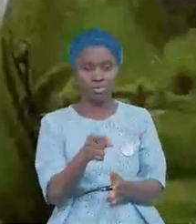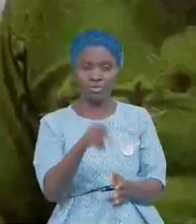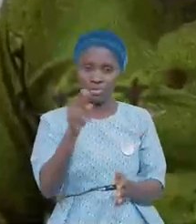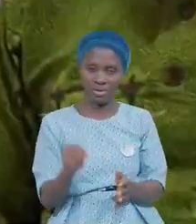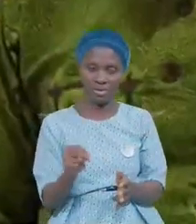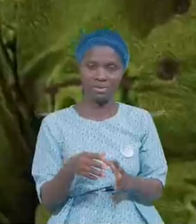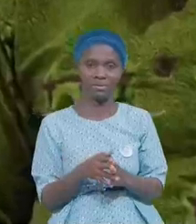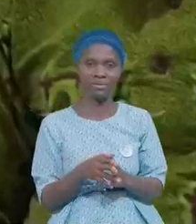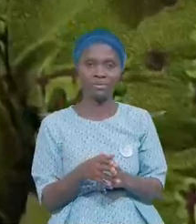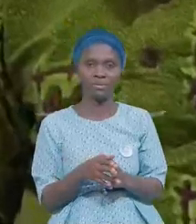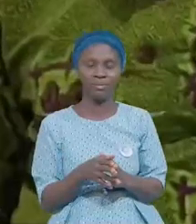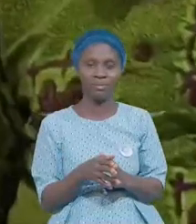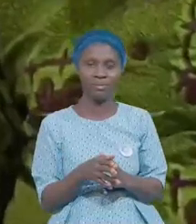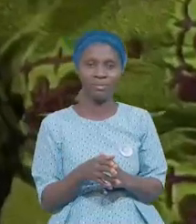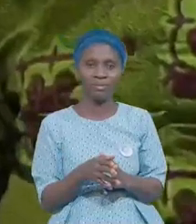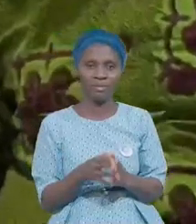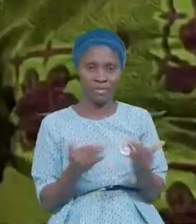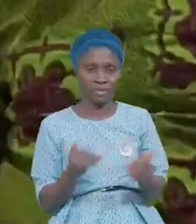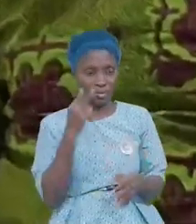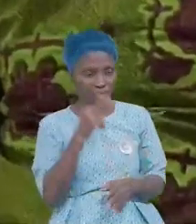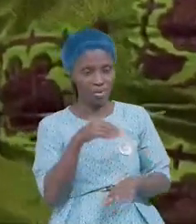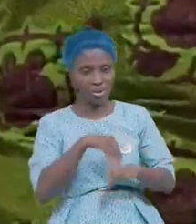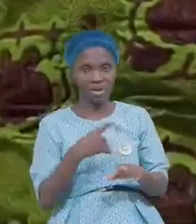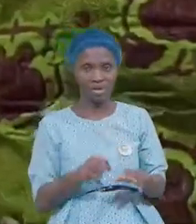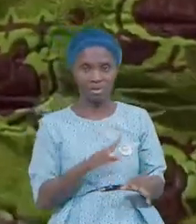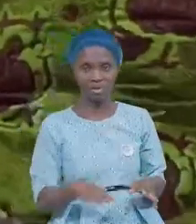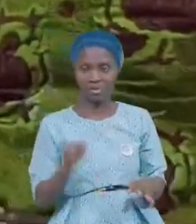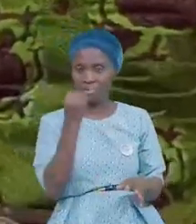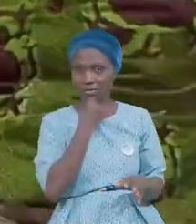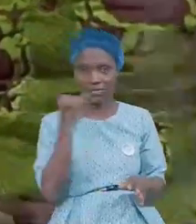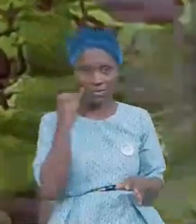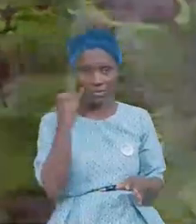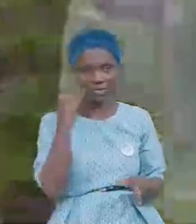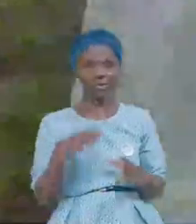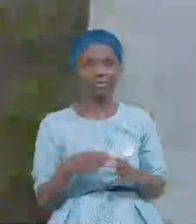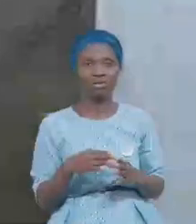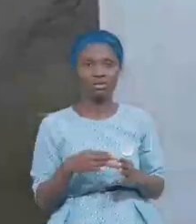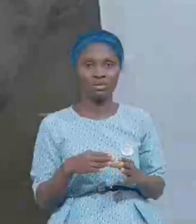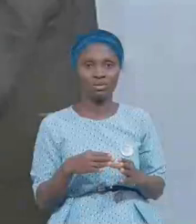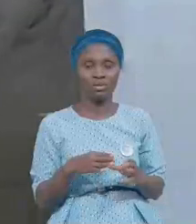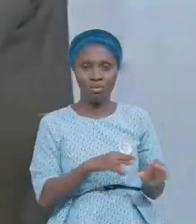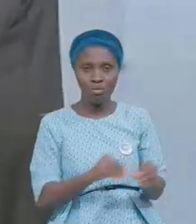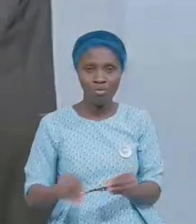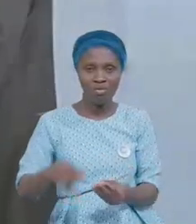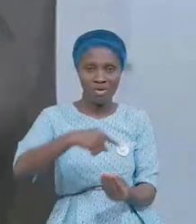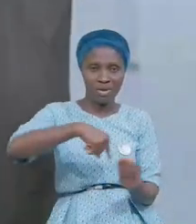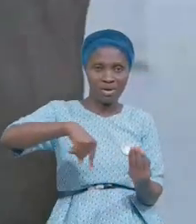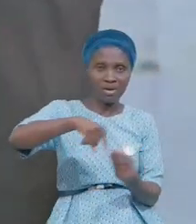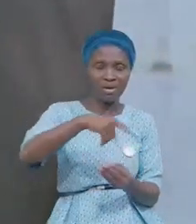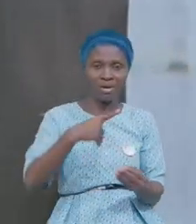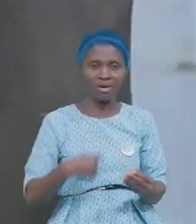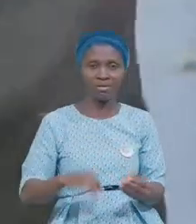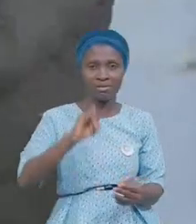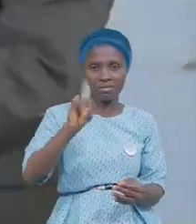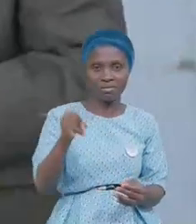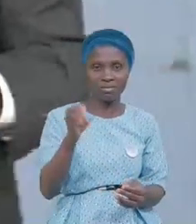besoin. Regardez les enfants d'Israël qui faisaient le tour de murailles de Jéricho. Pour cette muraille de Jéricho,